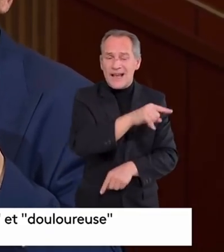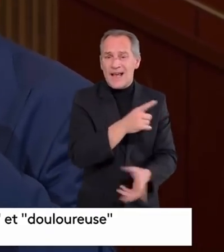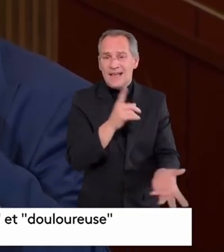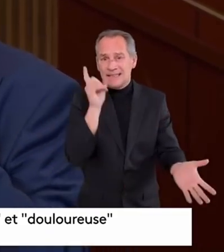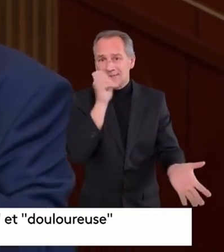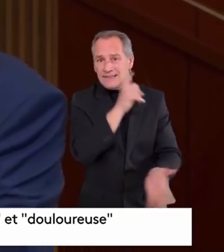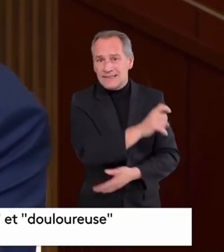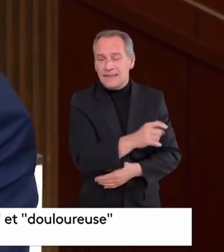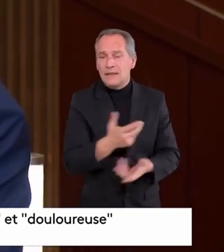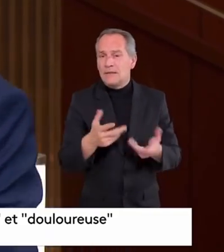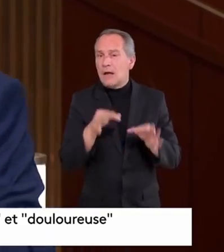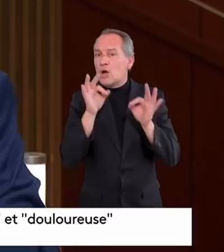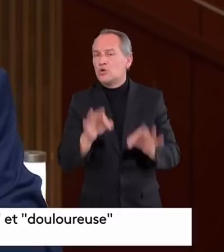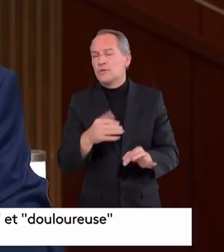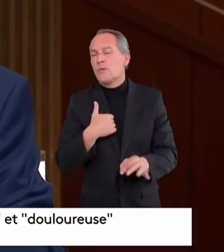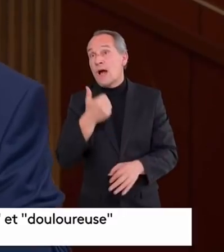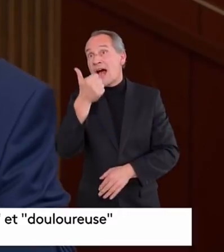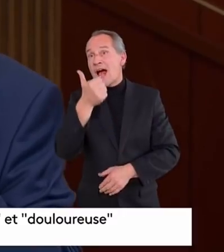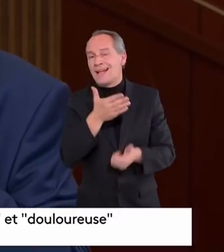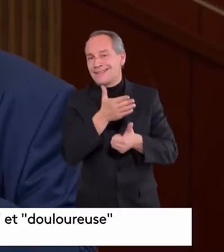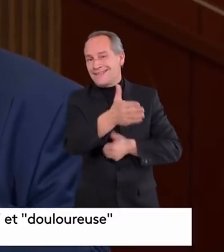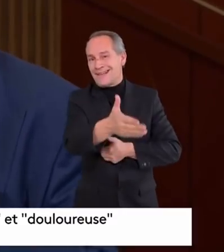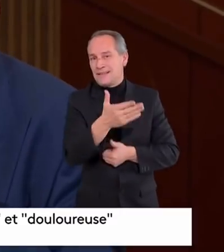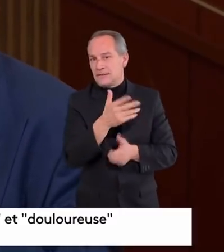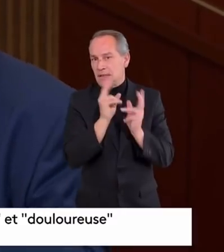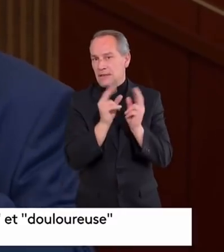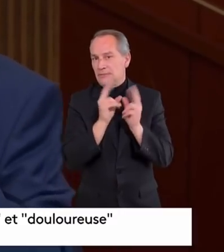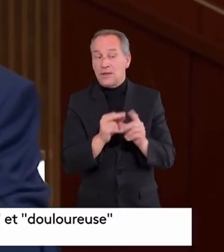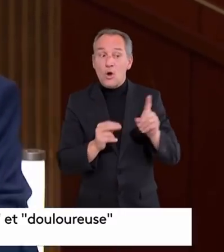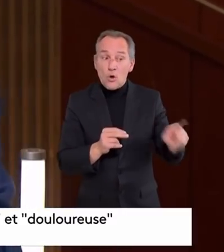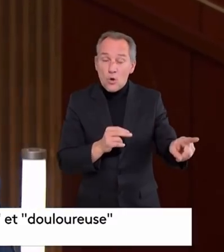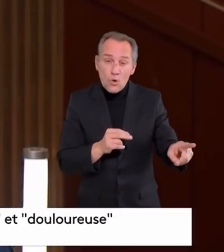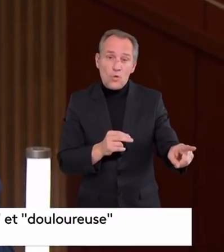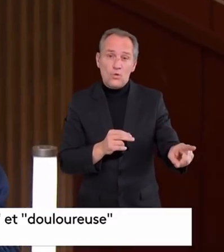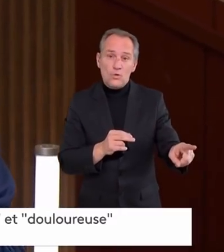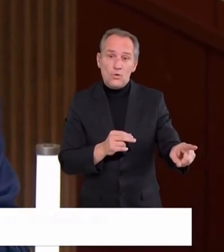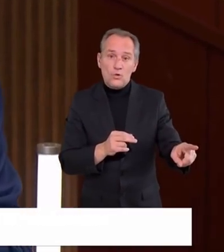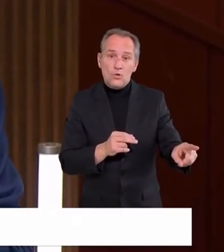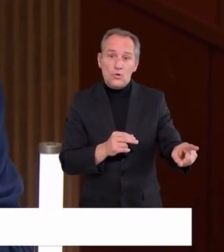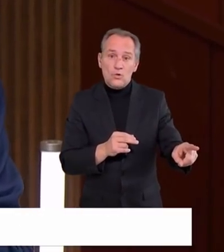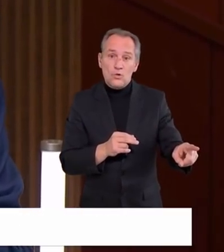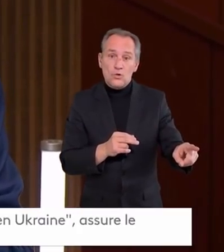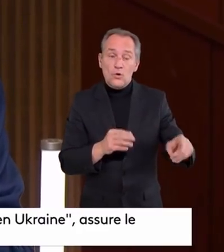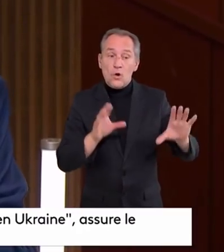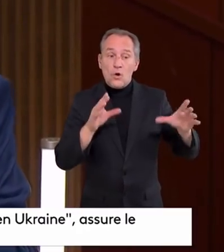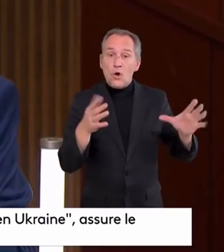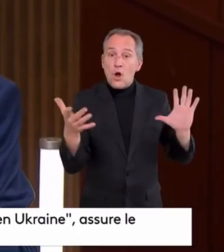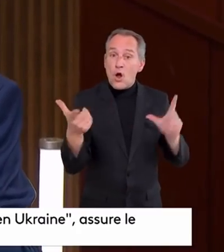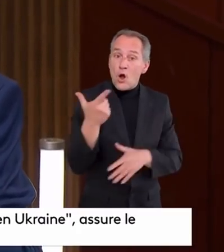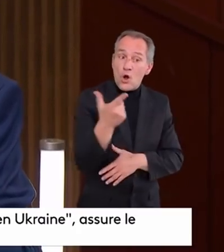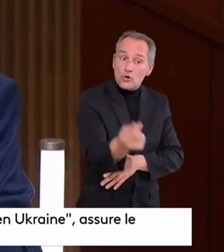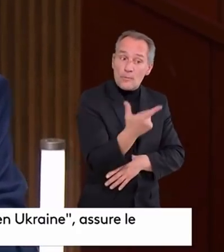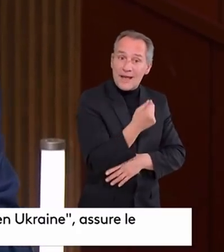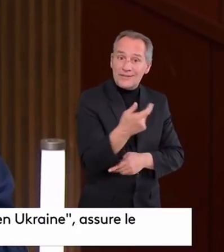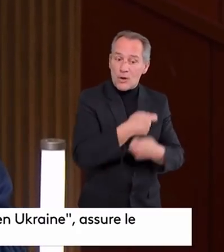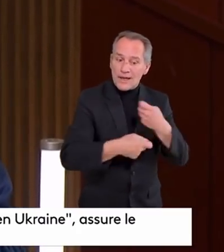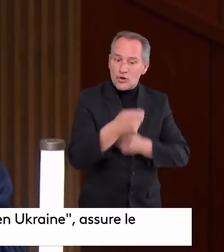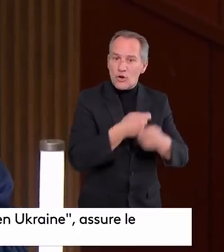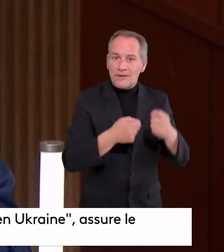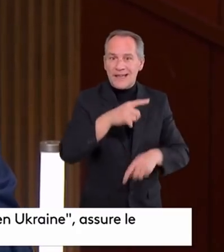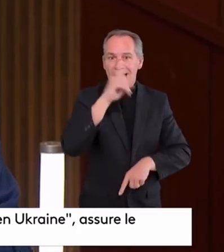faire... je développe un axe. Ils n'ont pas le droit à des coopérations économiques avec les pays qui les